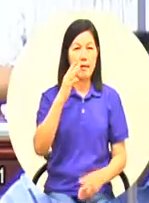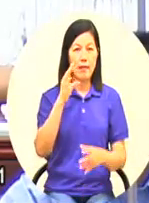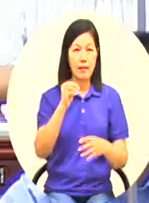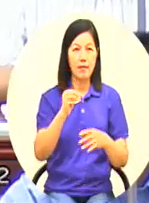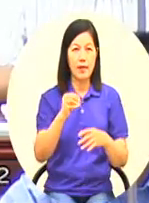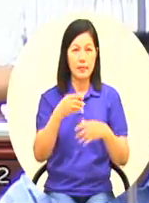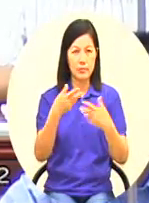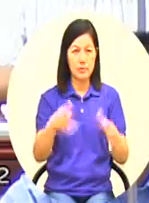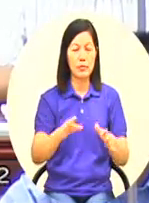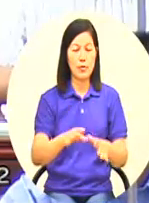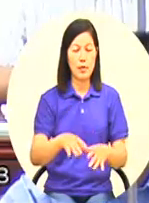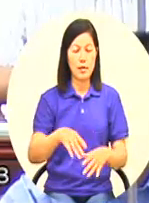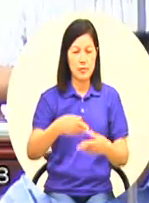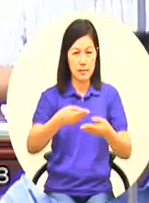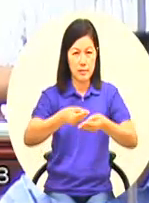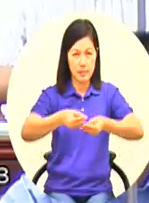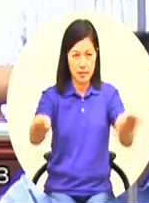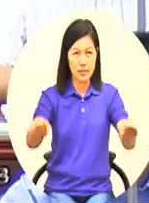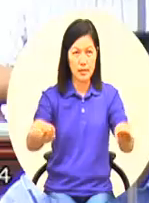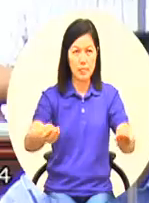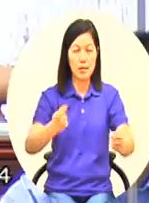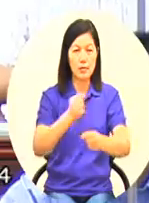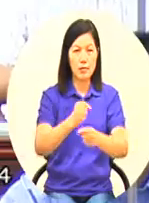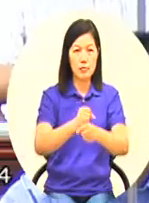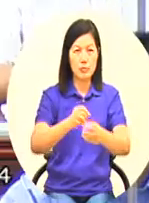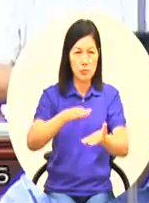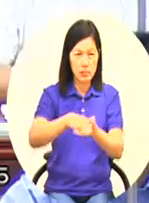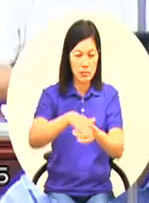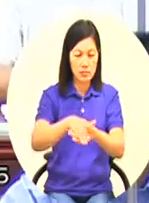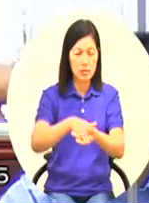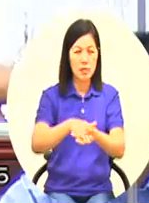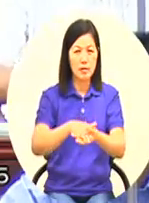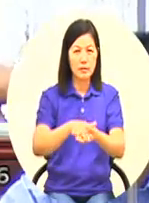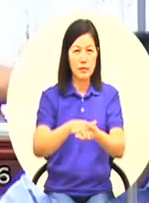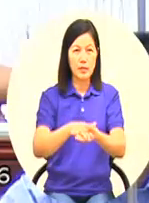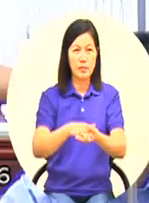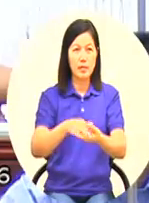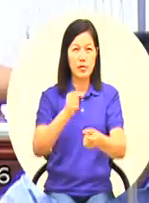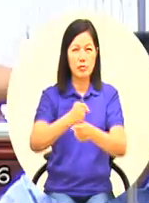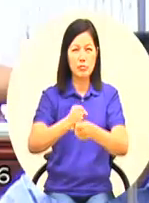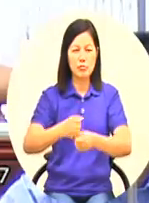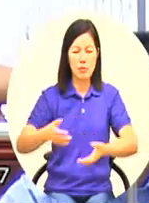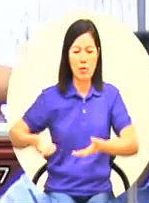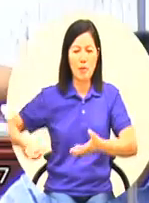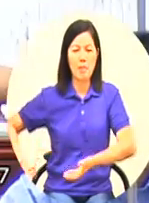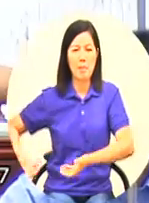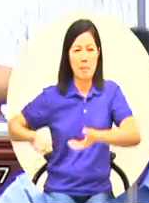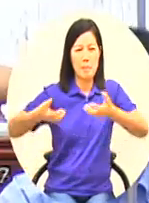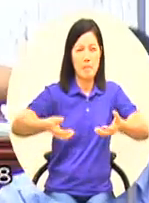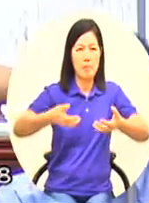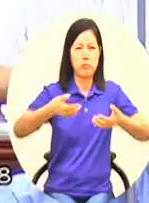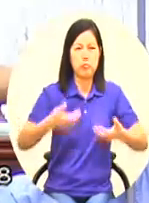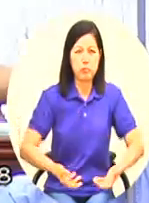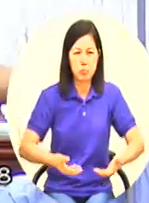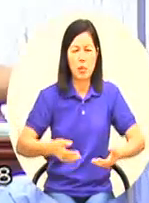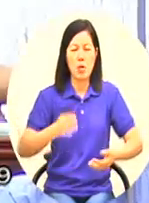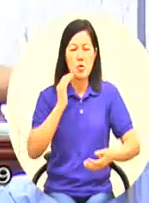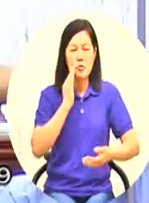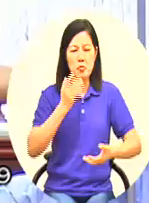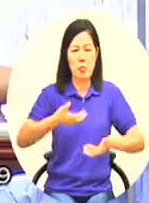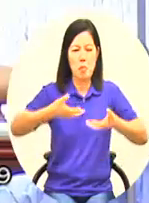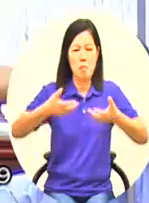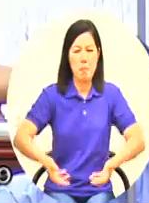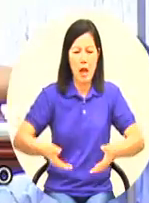他们是工作鞋，哦，工作鞋，因为有时搬重的物件。那个掉下去就往